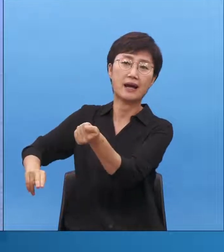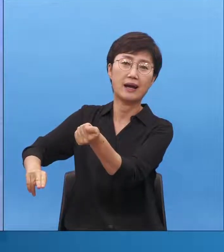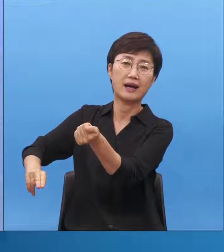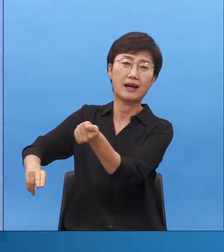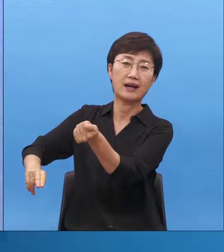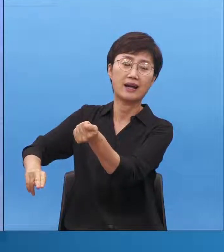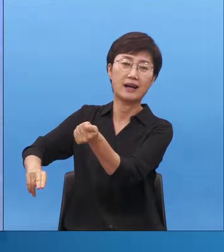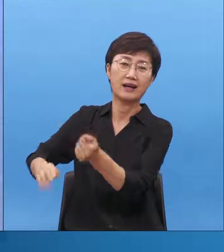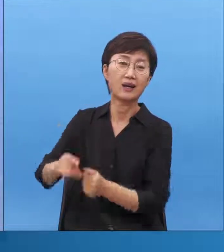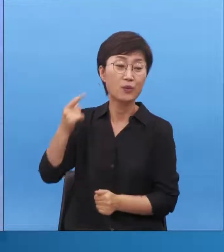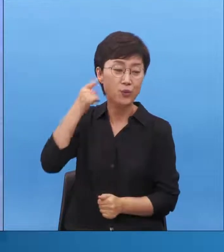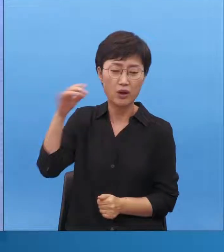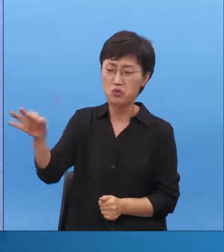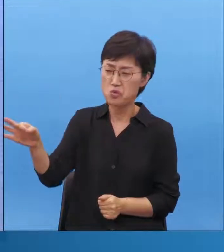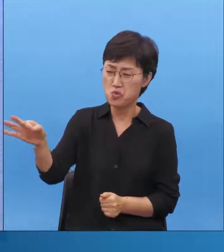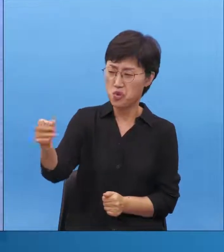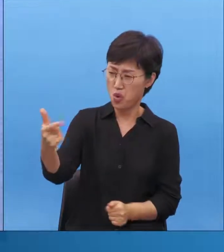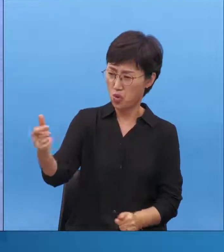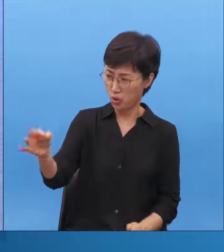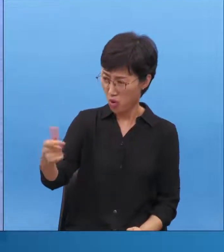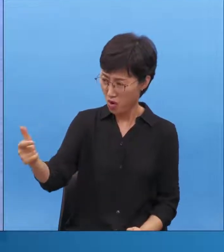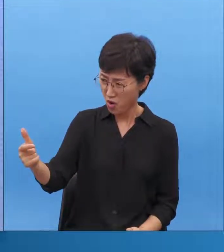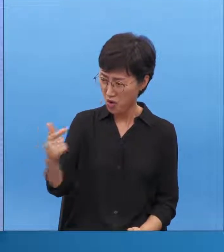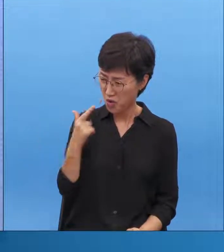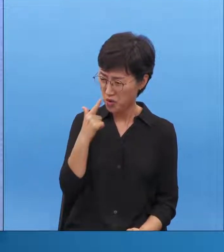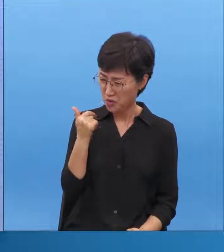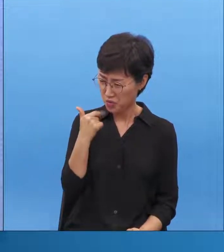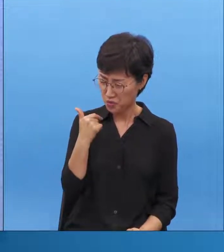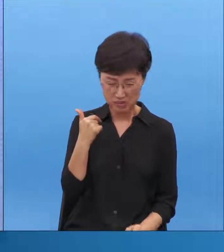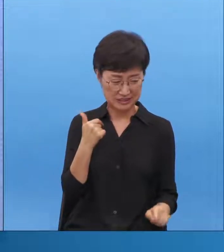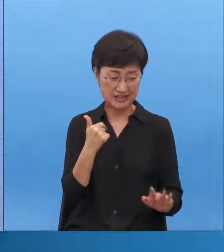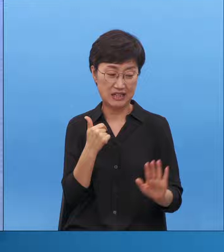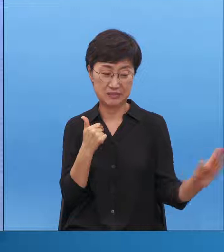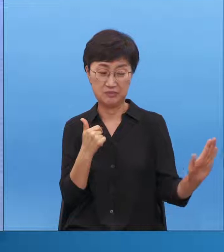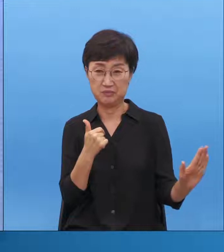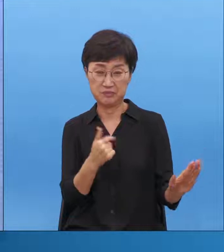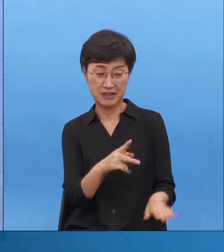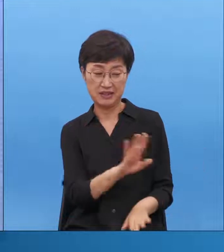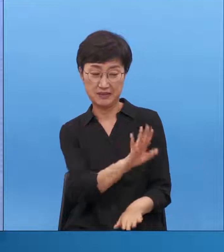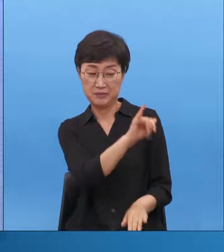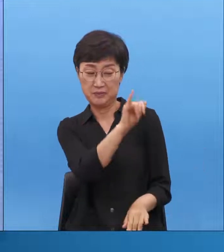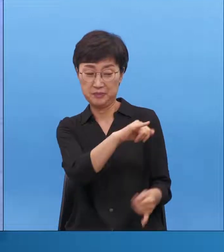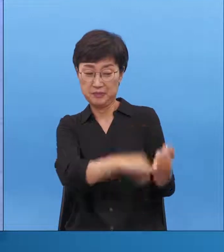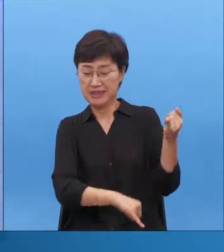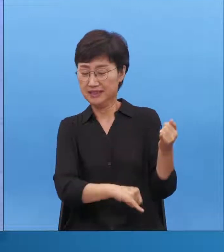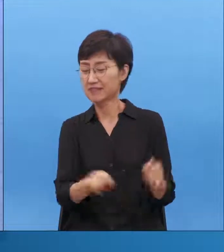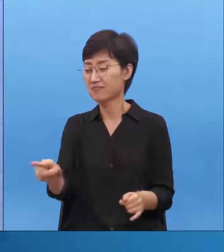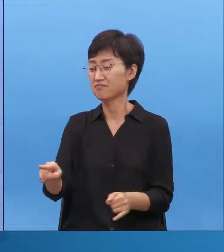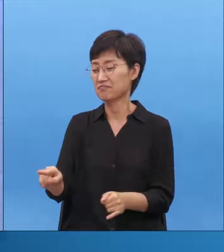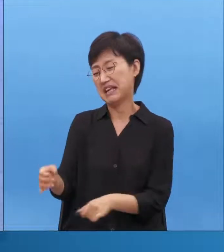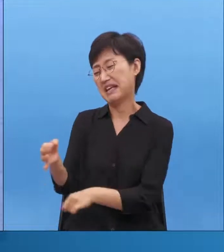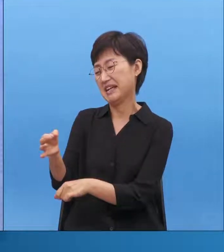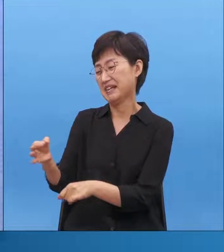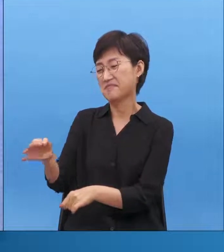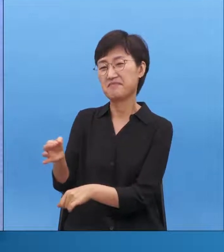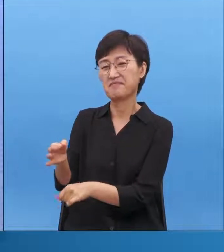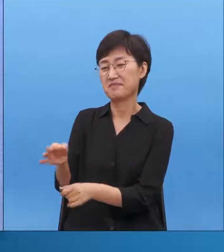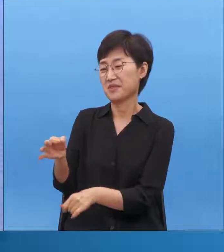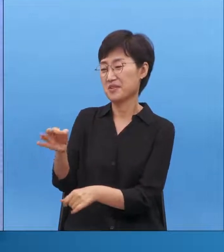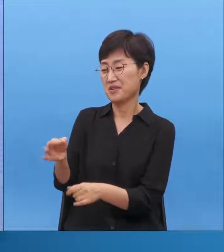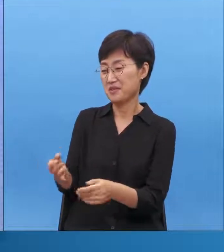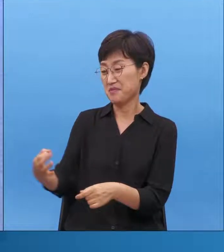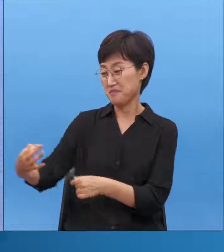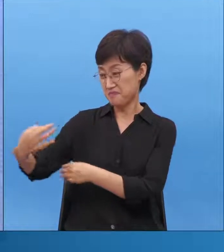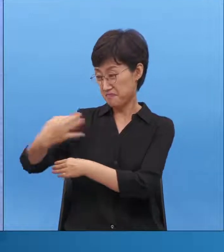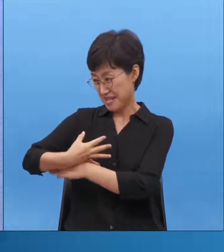왜냐하면 이제 돈을 많이 주는 데가 있으니까 팔은 거죠. I'm sure he sold it to someone who bid more money. 그런 날 보고 막 미안하다면서 막 성경 헌금도